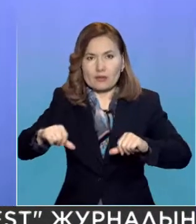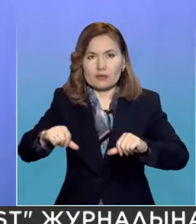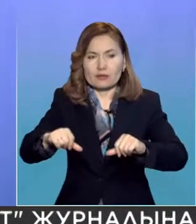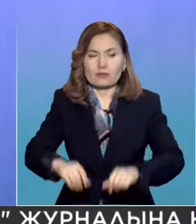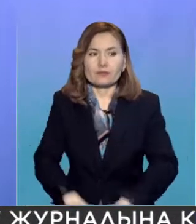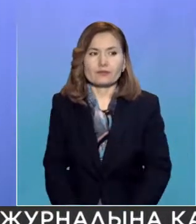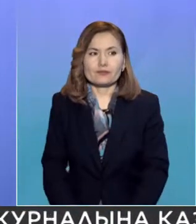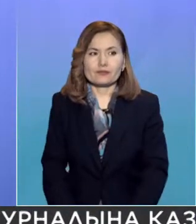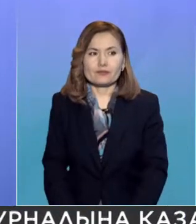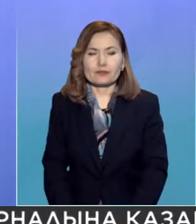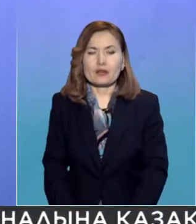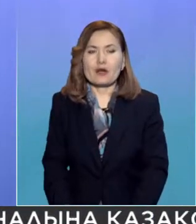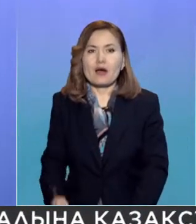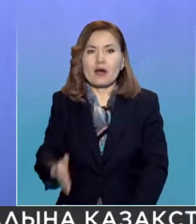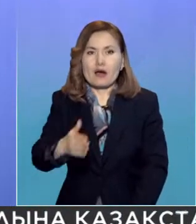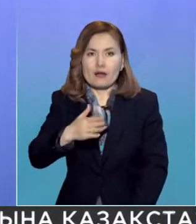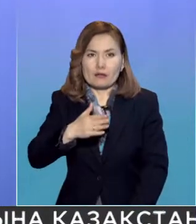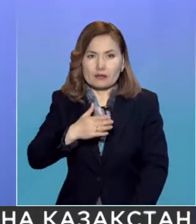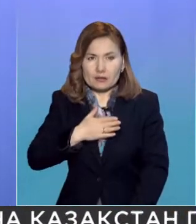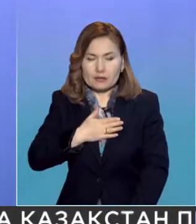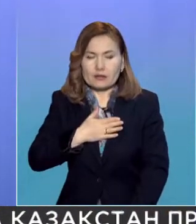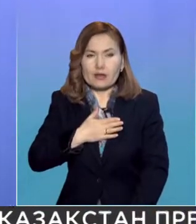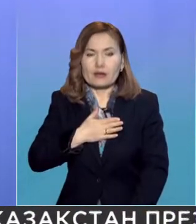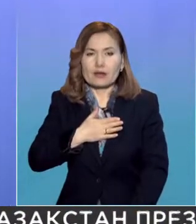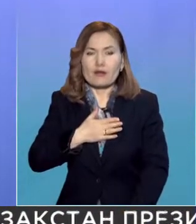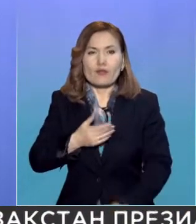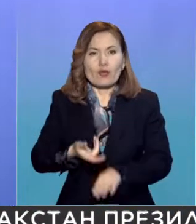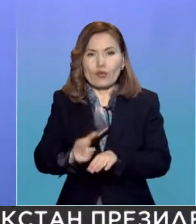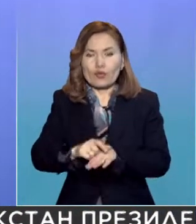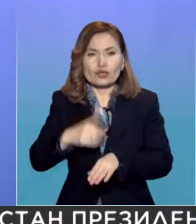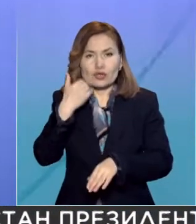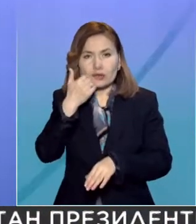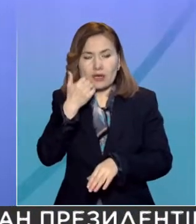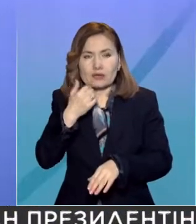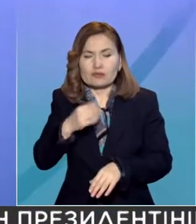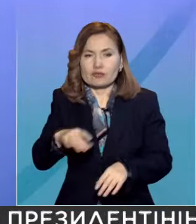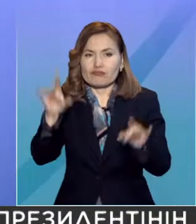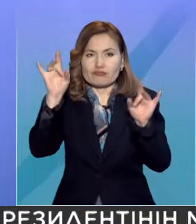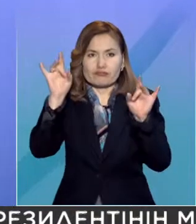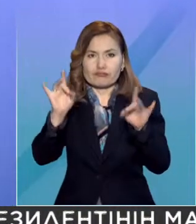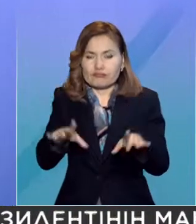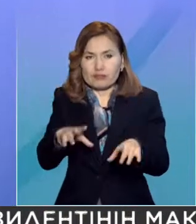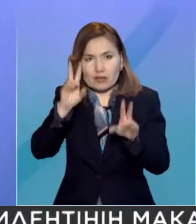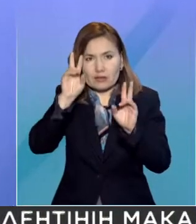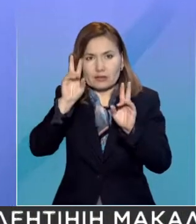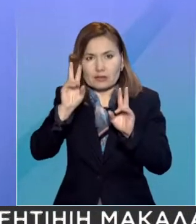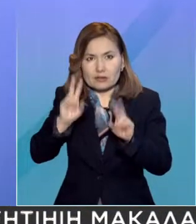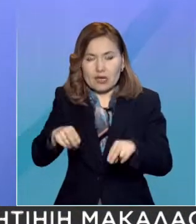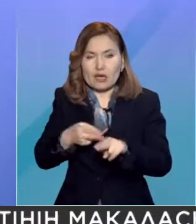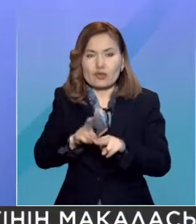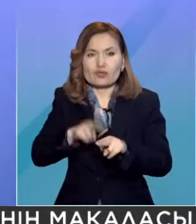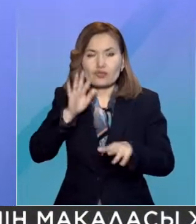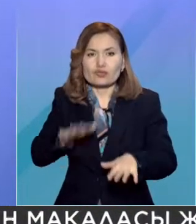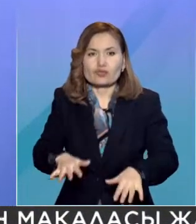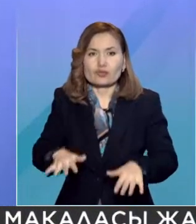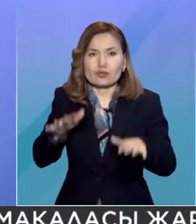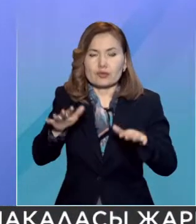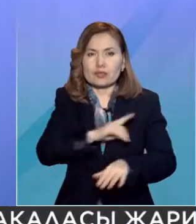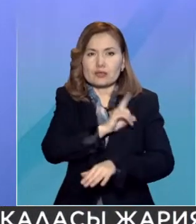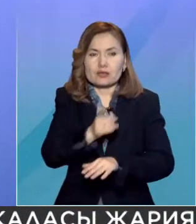Біздерге ол ұят болып тұр бір жағынан. Неге десеңіз, біздер дейтін бар ғой, мына әлеуметтік